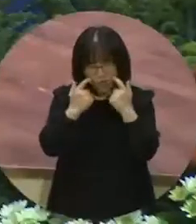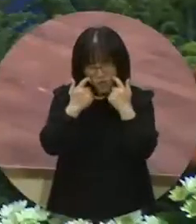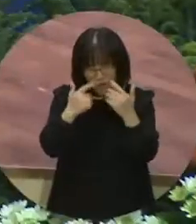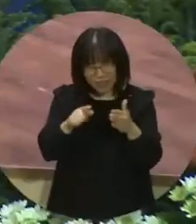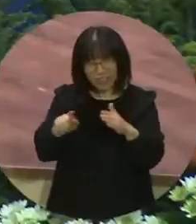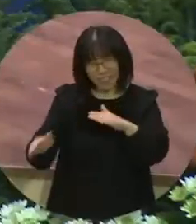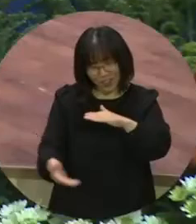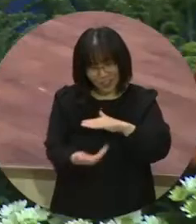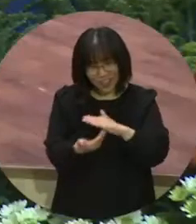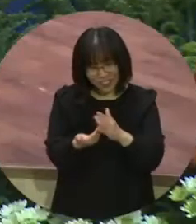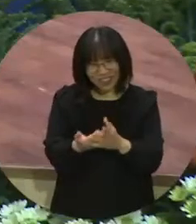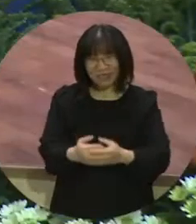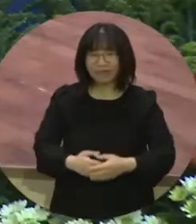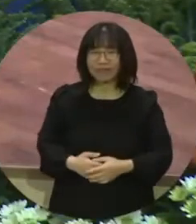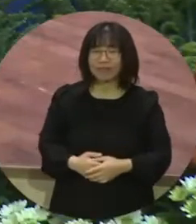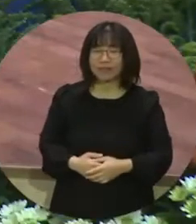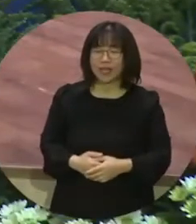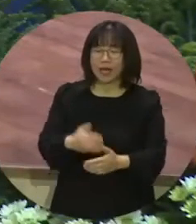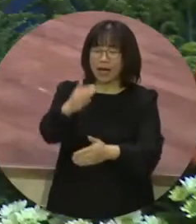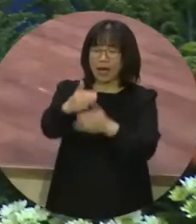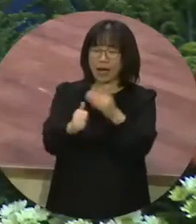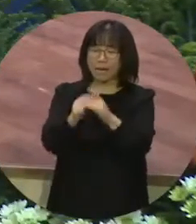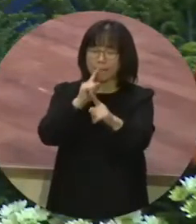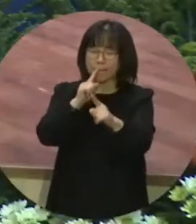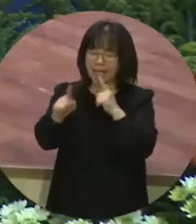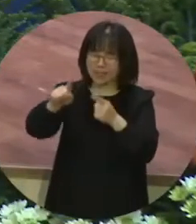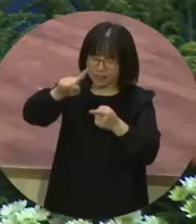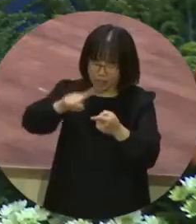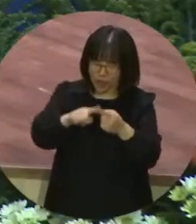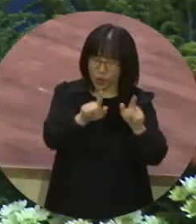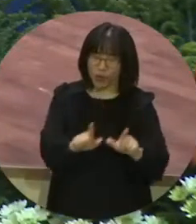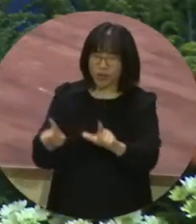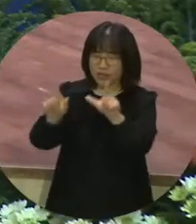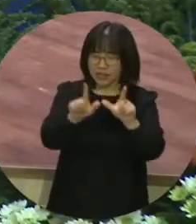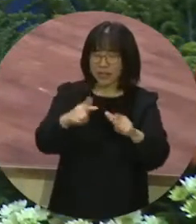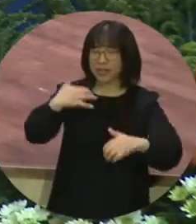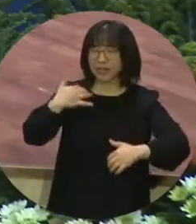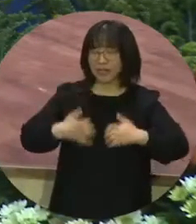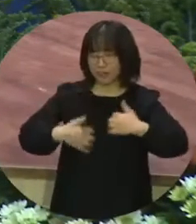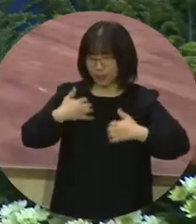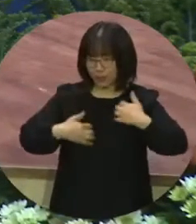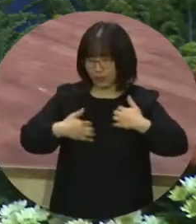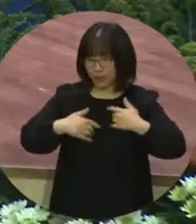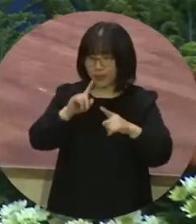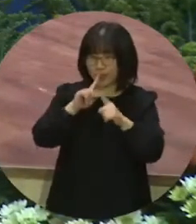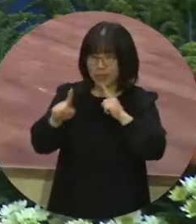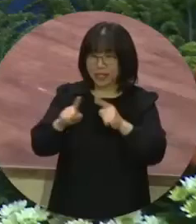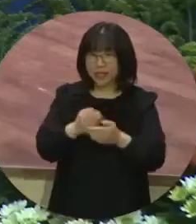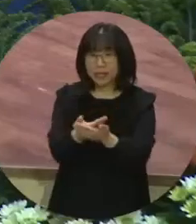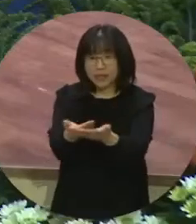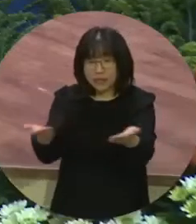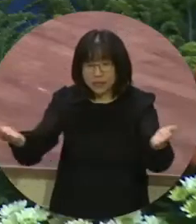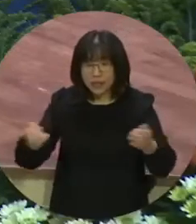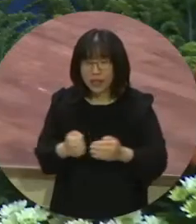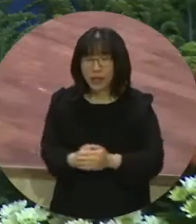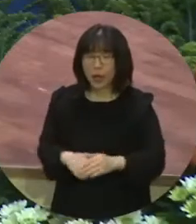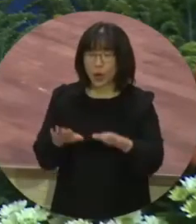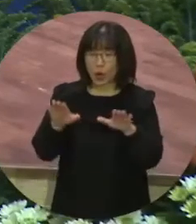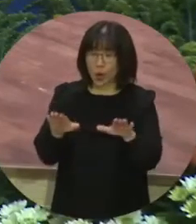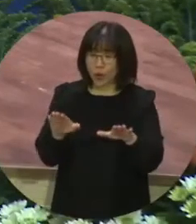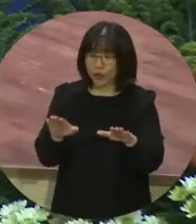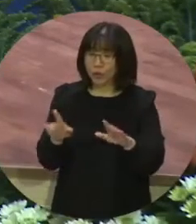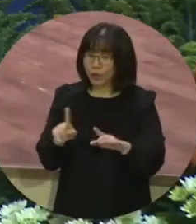이거들의 말씀 가지고 말씀대로 사는 기쁨이란 제목으로 말씀드립니다. 오늘 특별히 또 우리